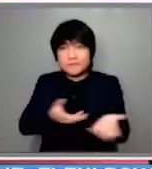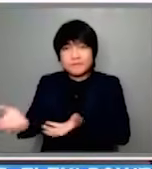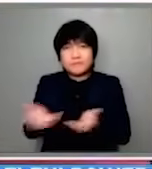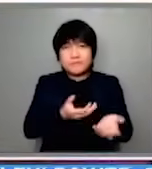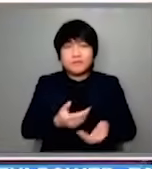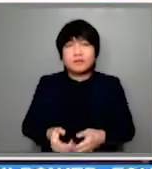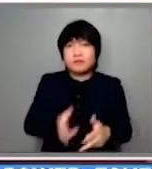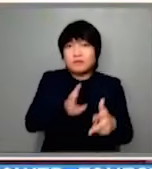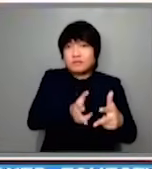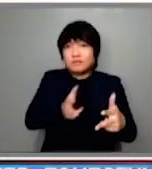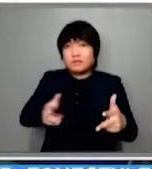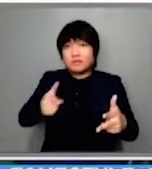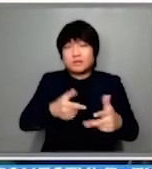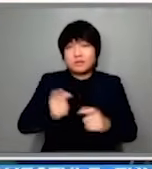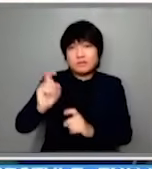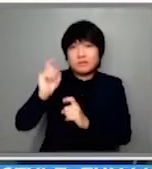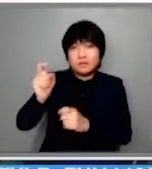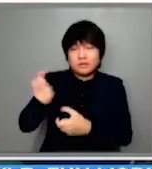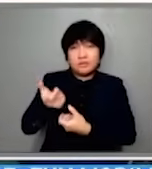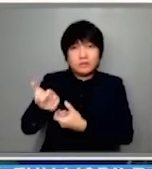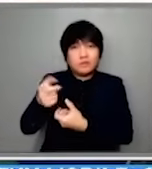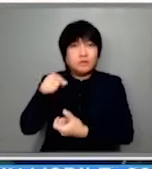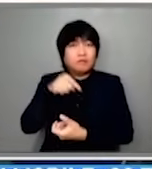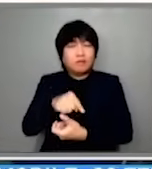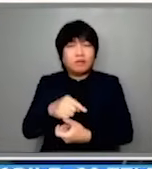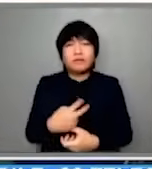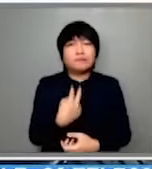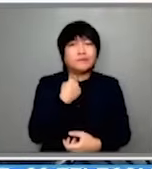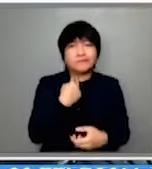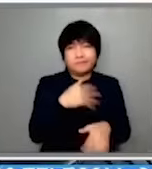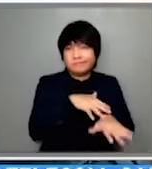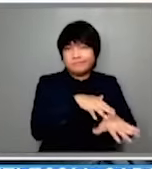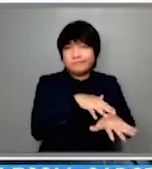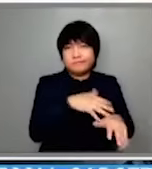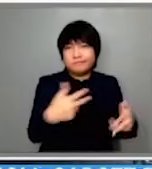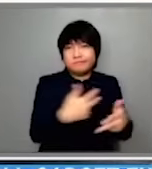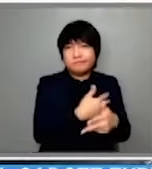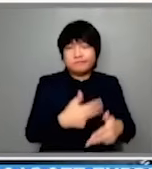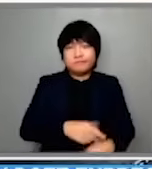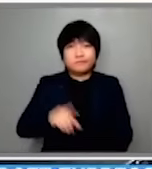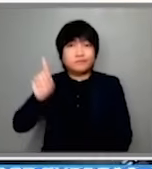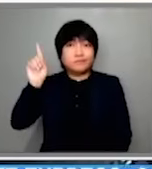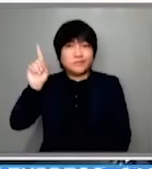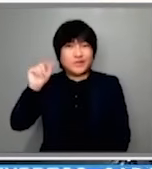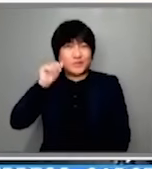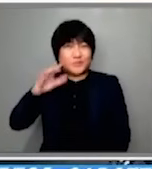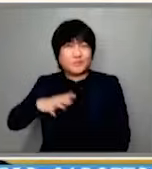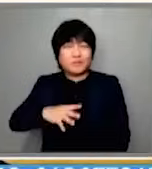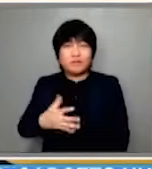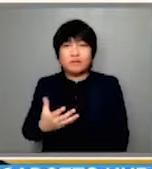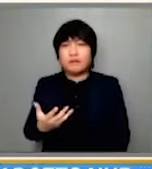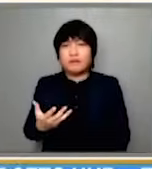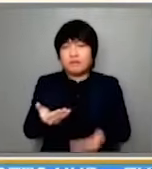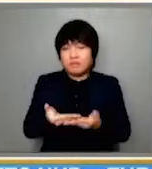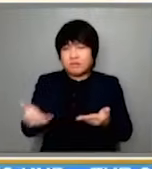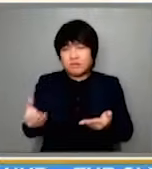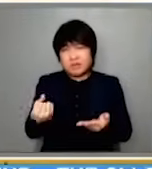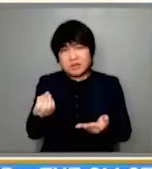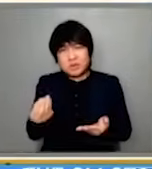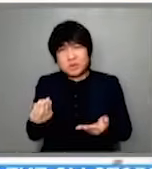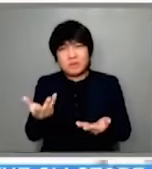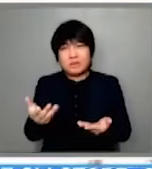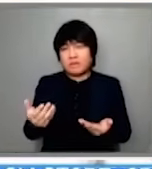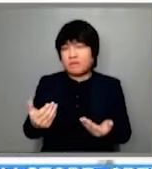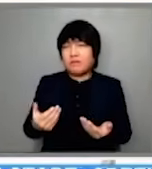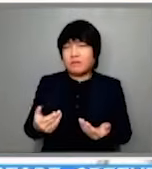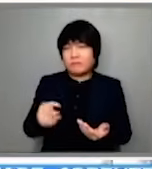nadaanan ng southbound lane ng kalsada. Si Marieta ilang gamit lang ang nailigtas. Inuna raw kasi niyang ilikas ang kanyang anak na may special needs.